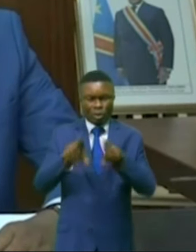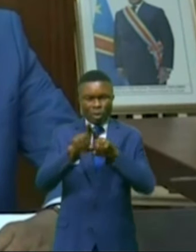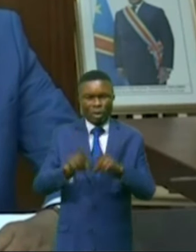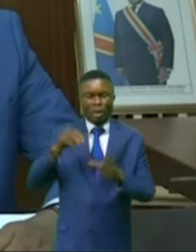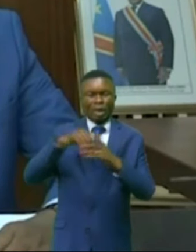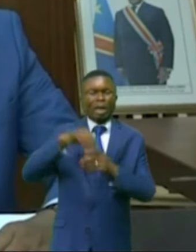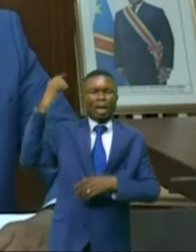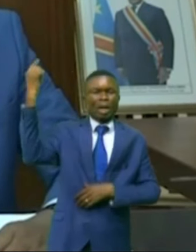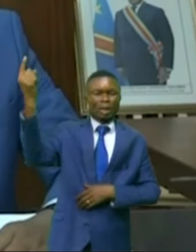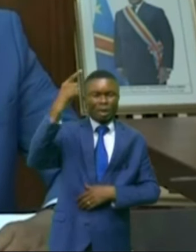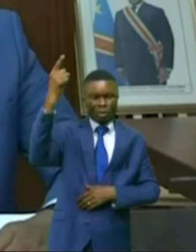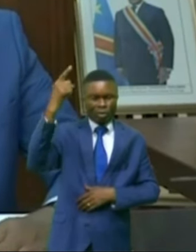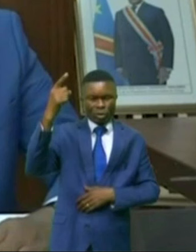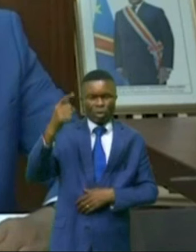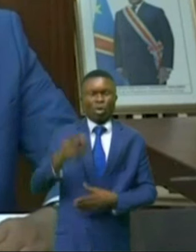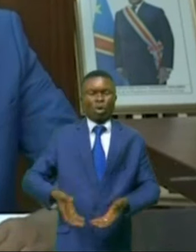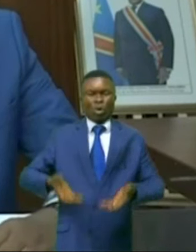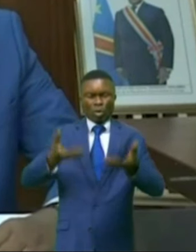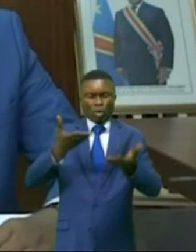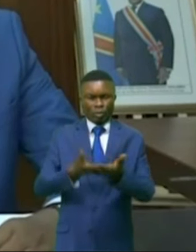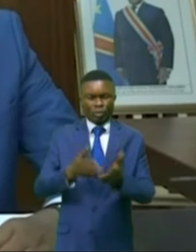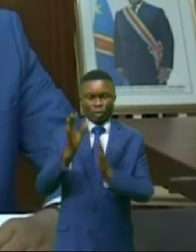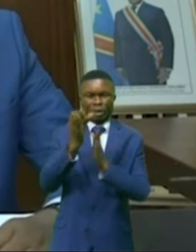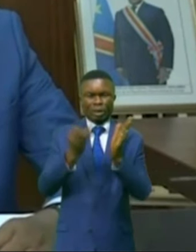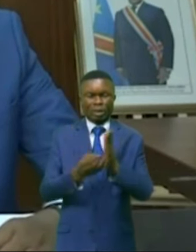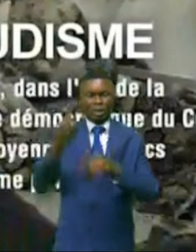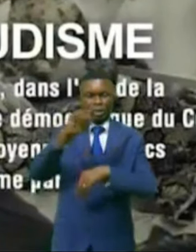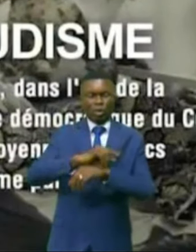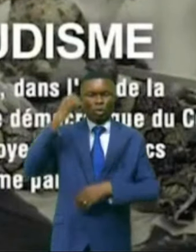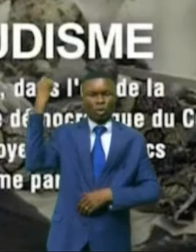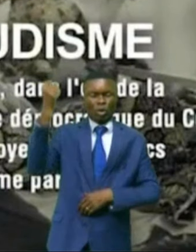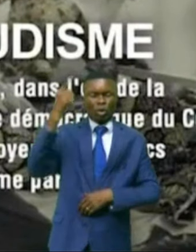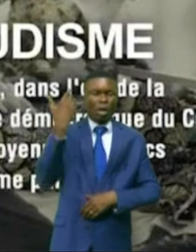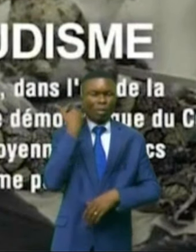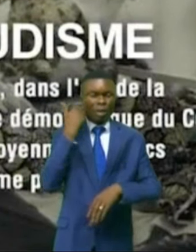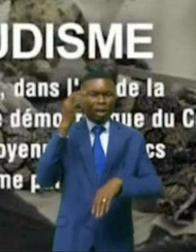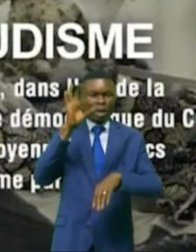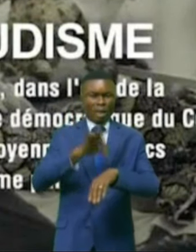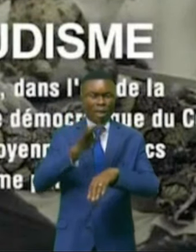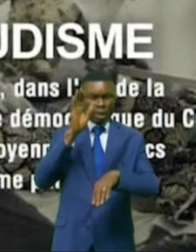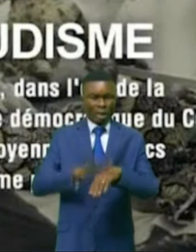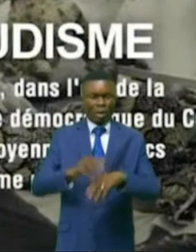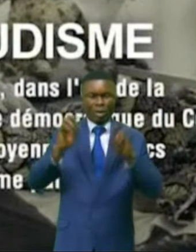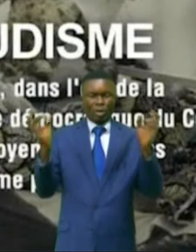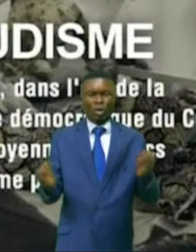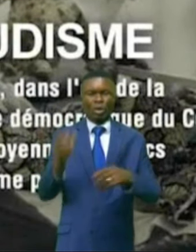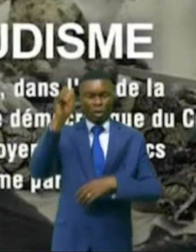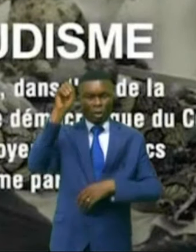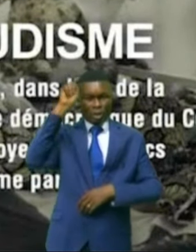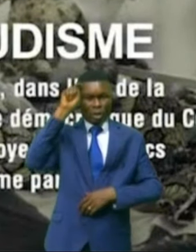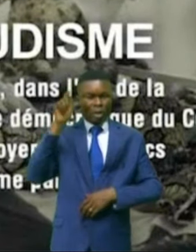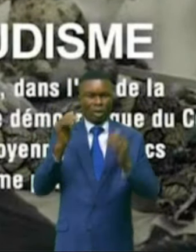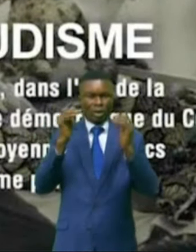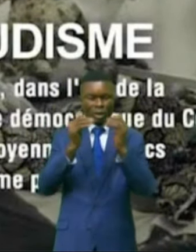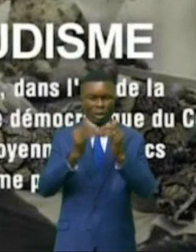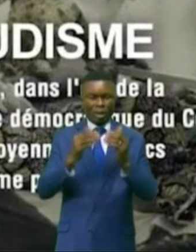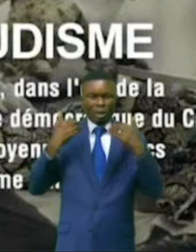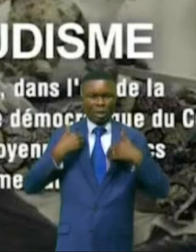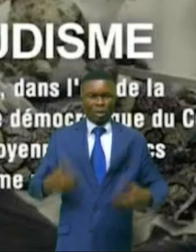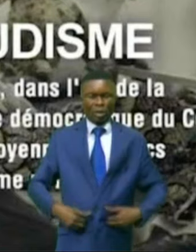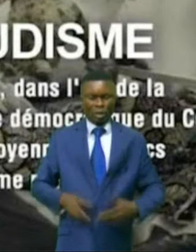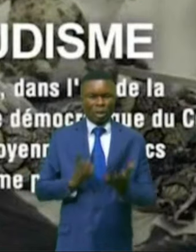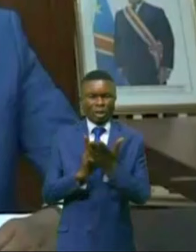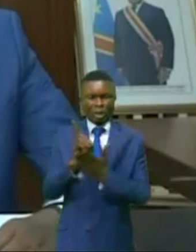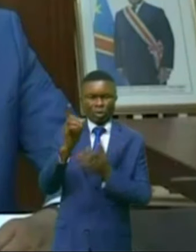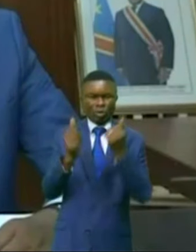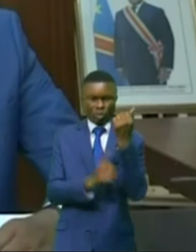mondial à en supporter le fardeau. La 17e journée mondiale du paludisme sera célébrée sous le thème « Le genre, l'équité en santé et les droits